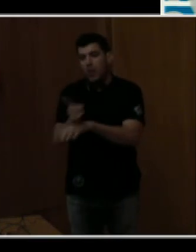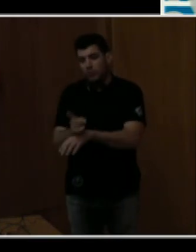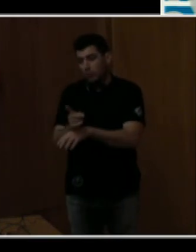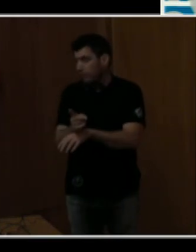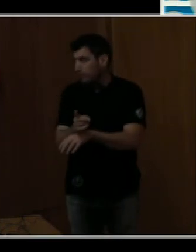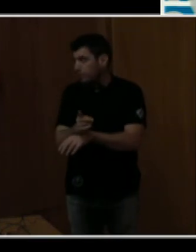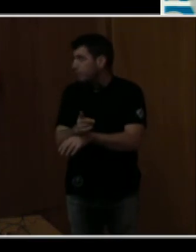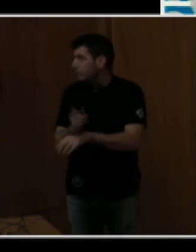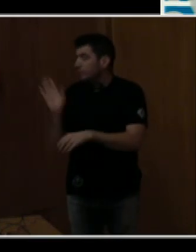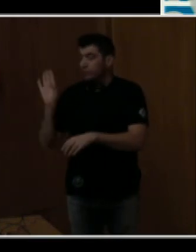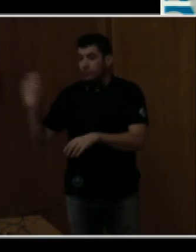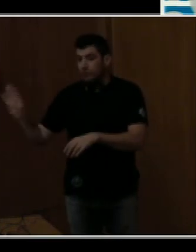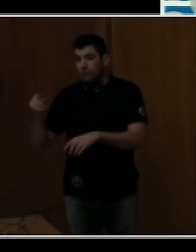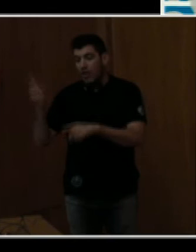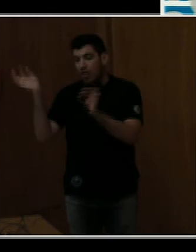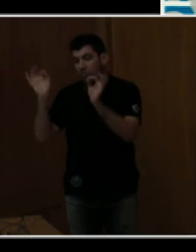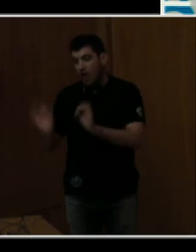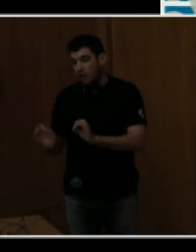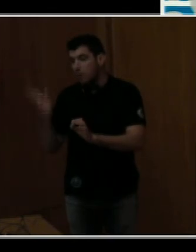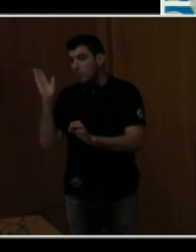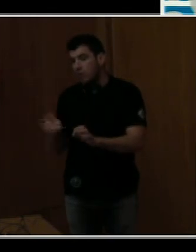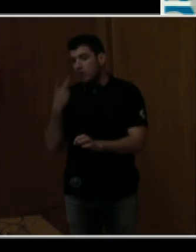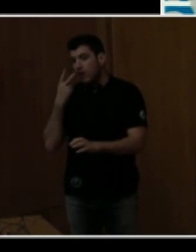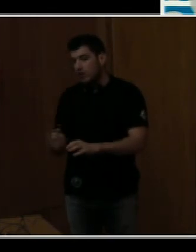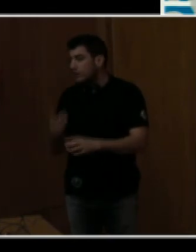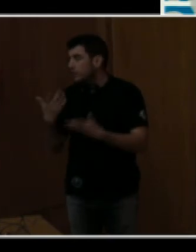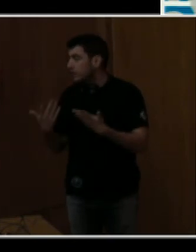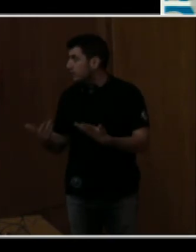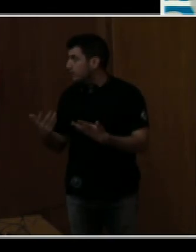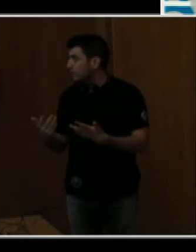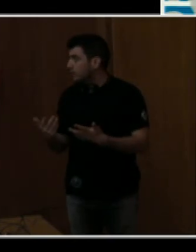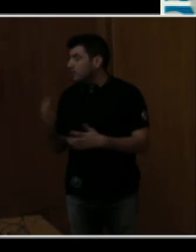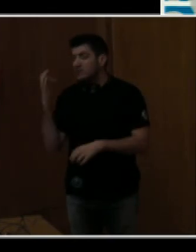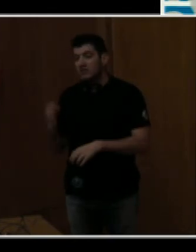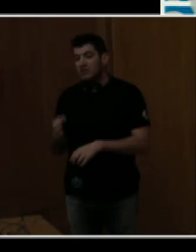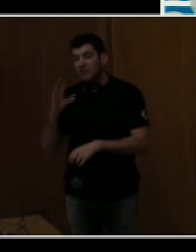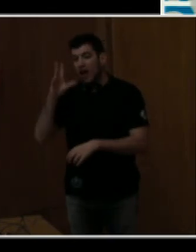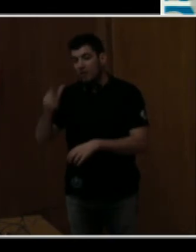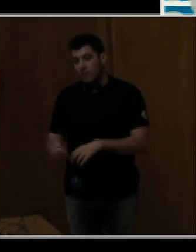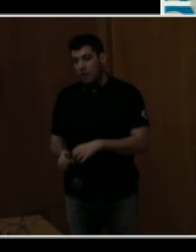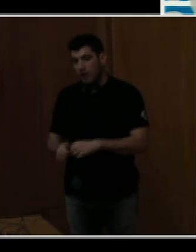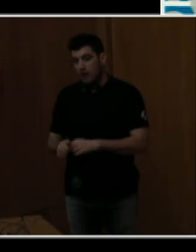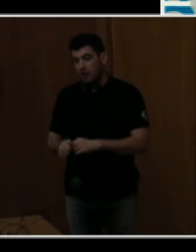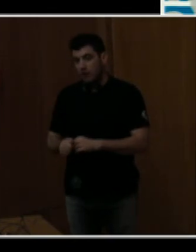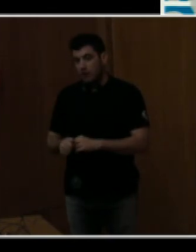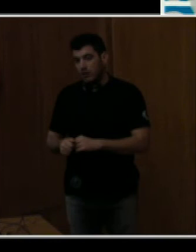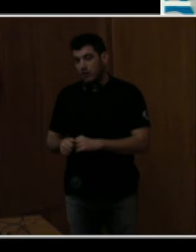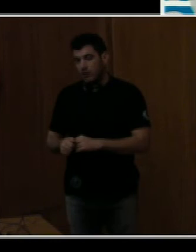αριστερό διάγραμμα μπορείτε να δείτε ότι κάθε μέρα